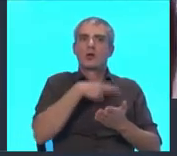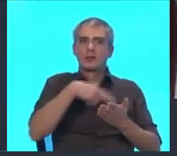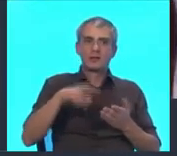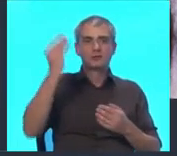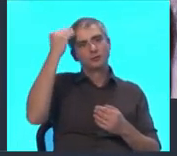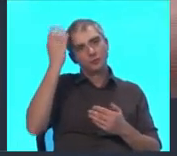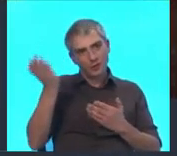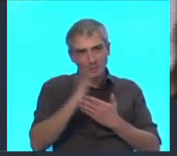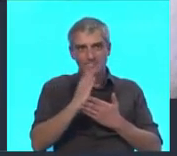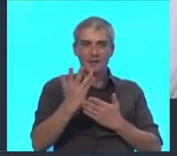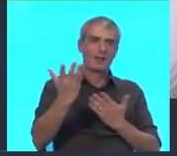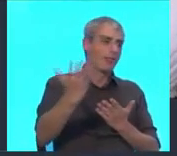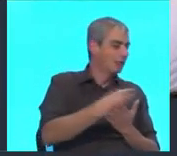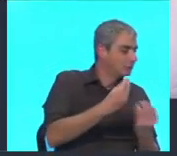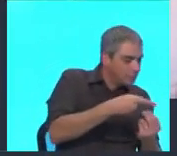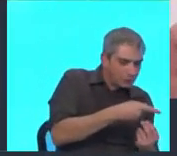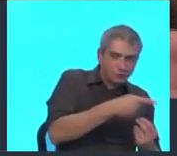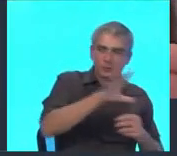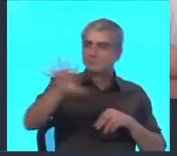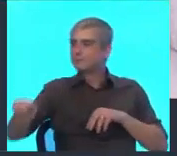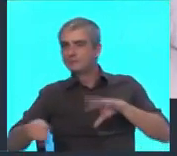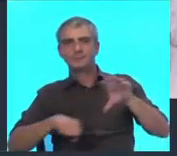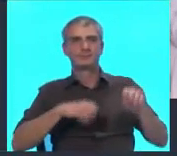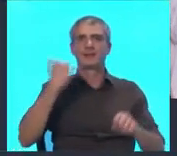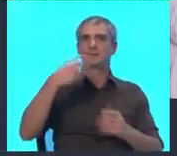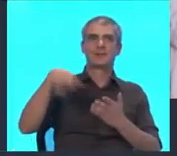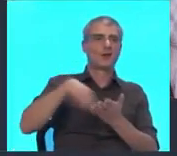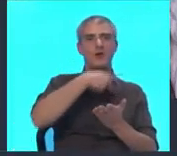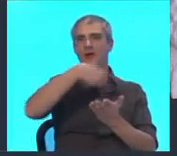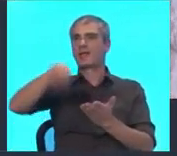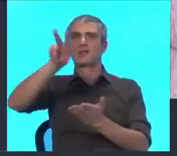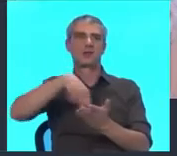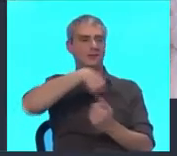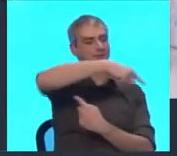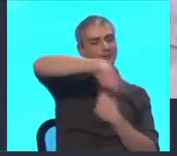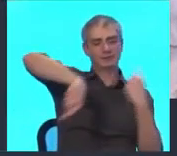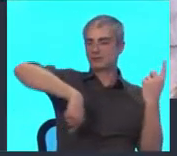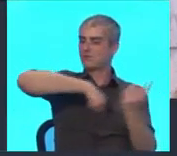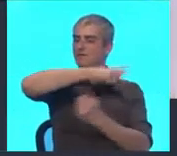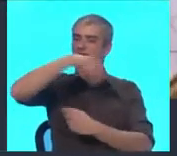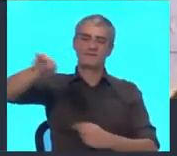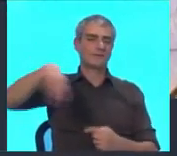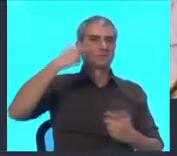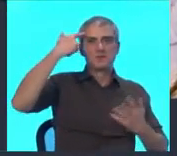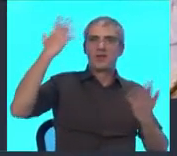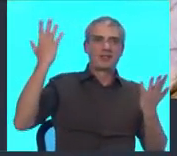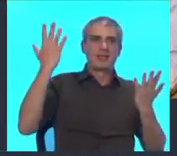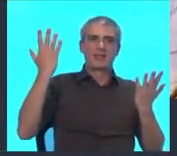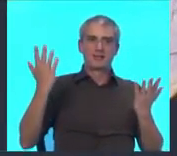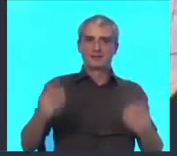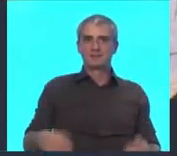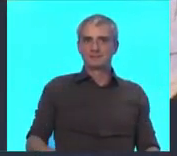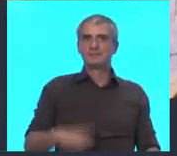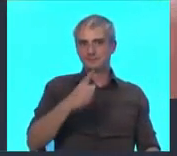השיעורים, לאסוף משהו מהסלון, היא תעשה את זה בריקוד. תסתובב, תעשה, לא יודע בדיוק את התנועות האלה. היא